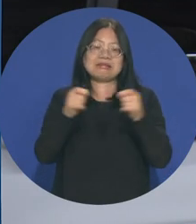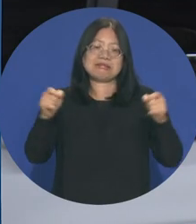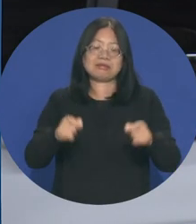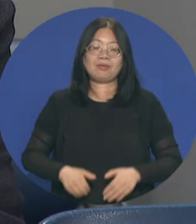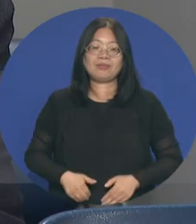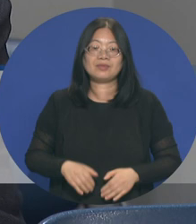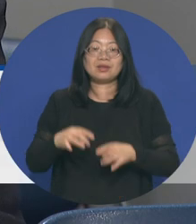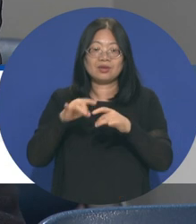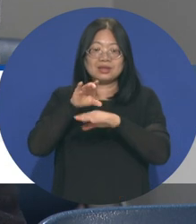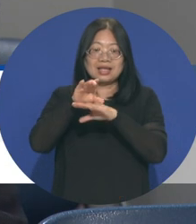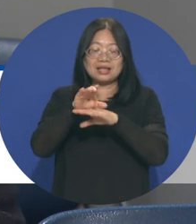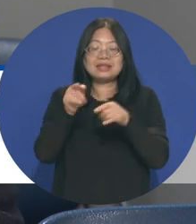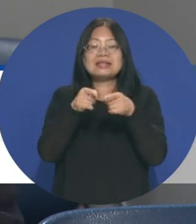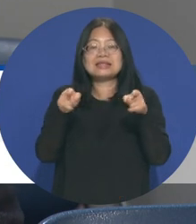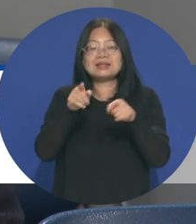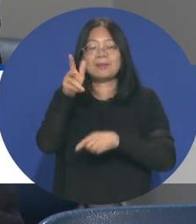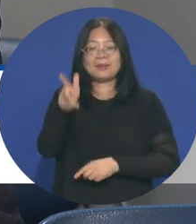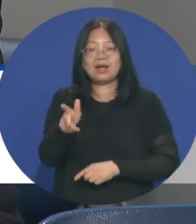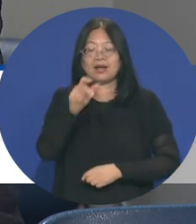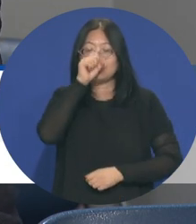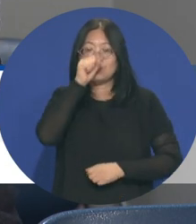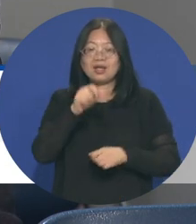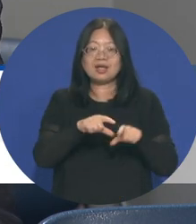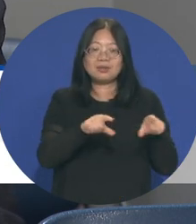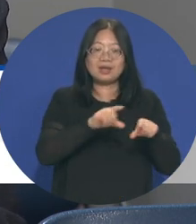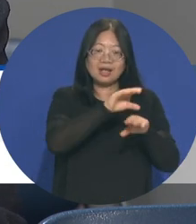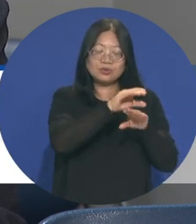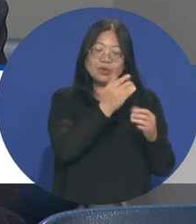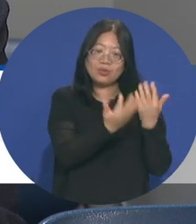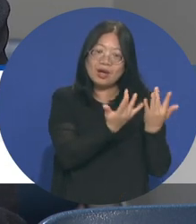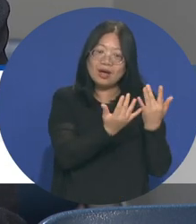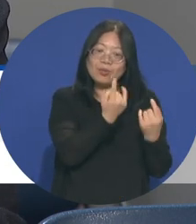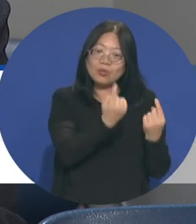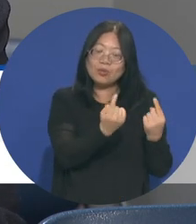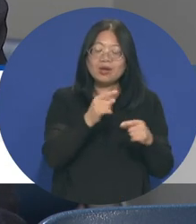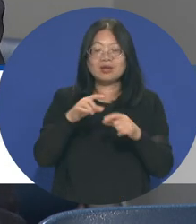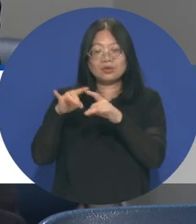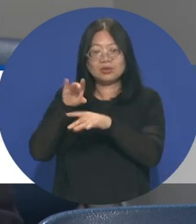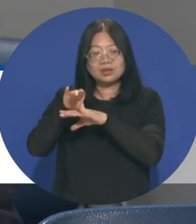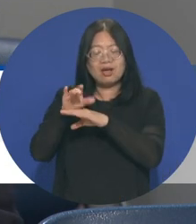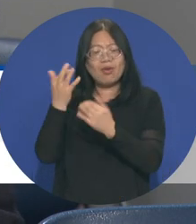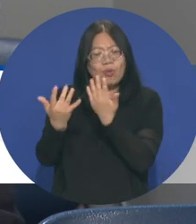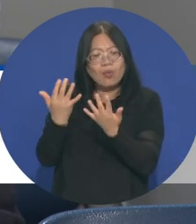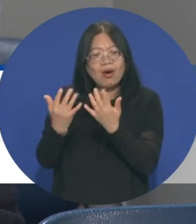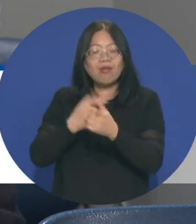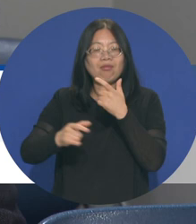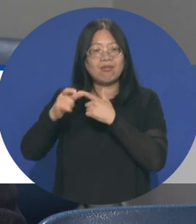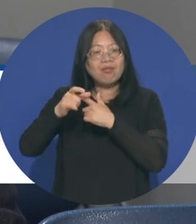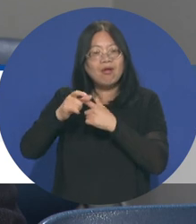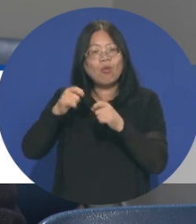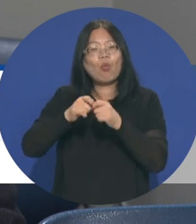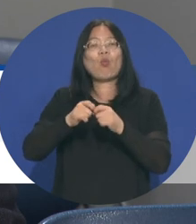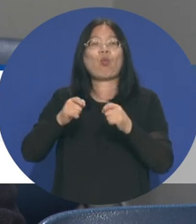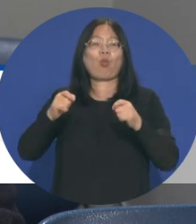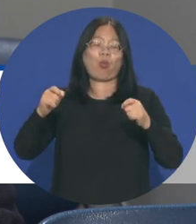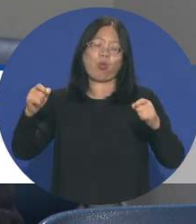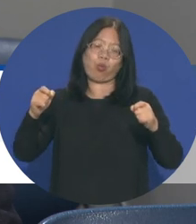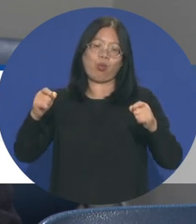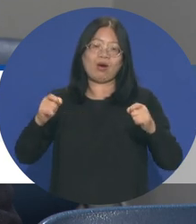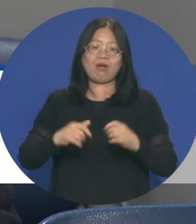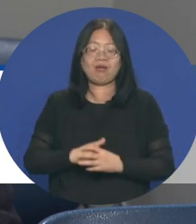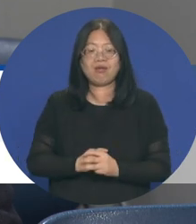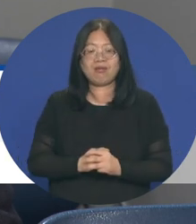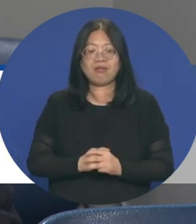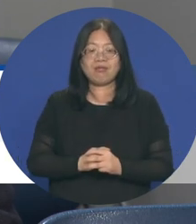때문입니다. 전기차는 지상에 있는 게 좋습니다. 그러니까 일반 자동차의 화재보다 전기차의 화재가 훨씬 더